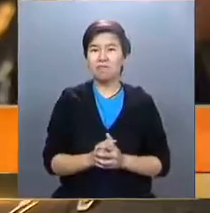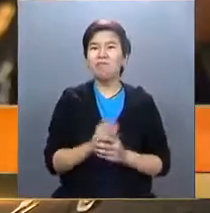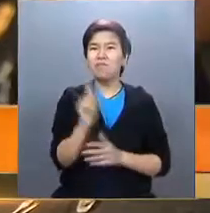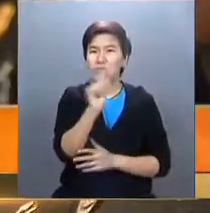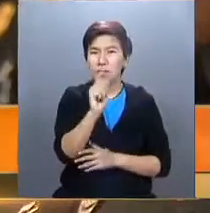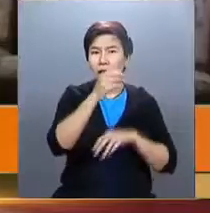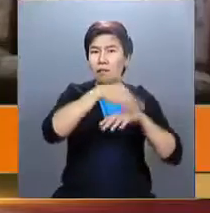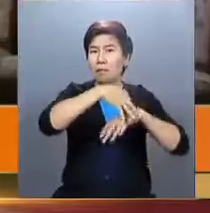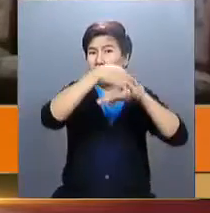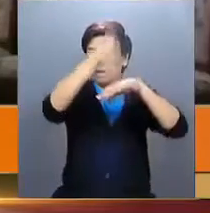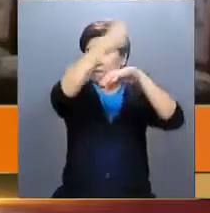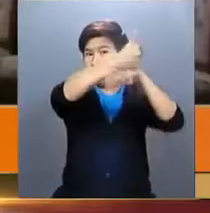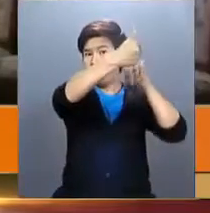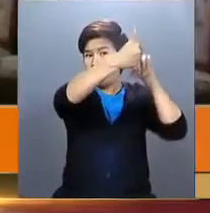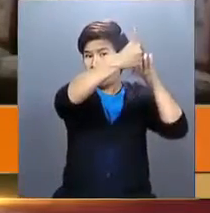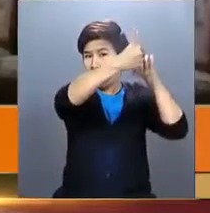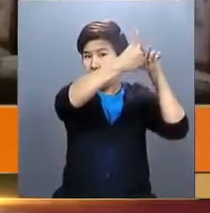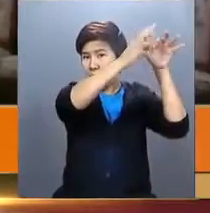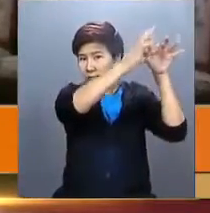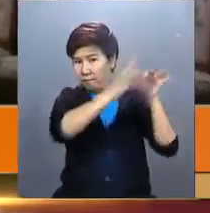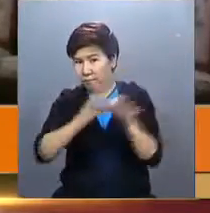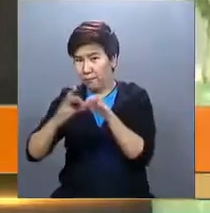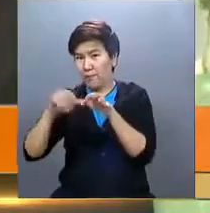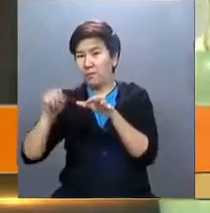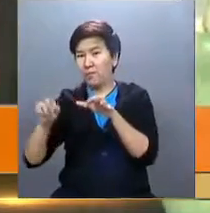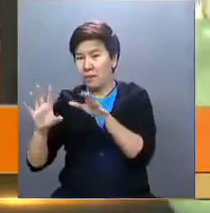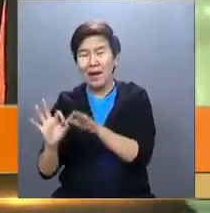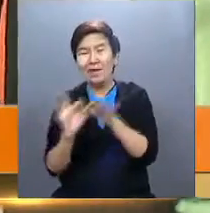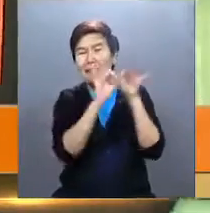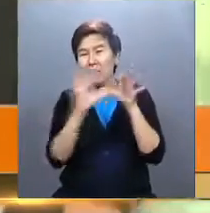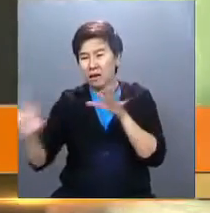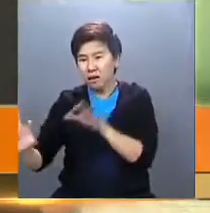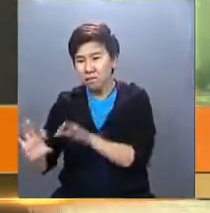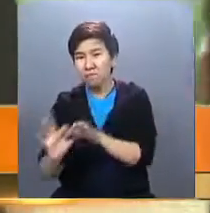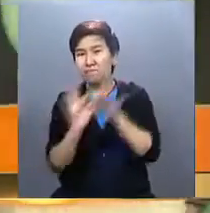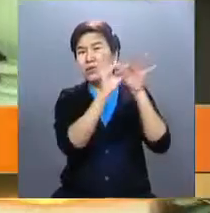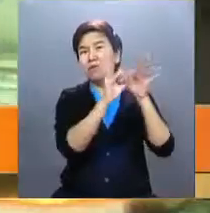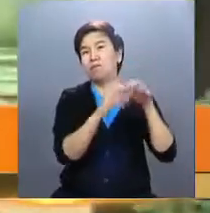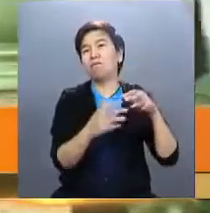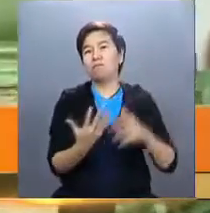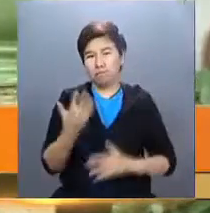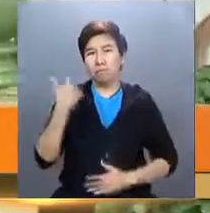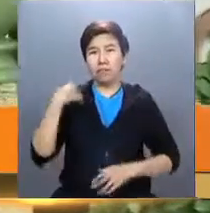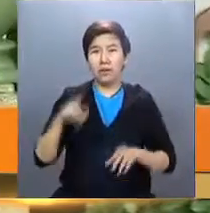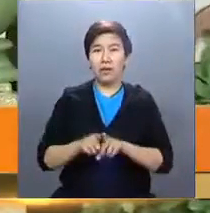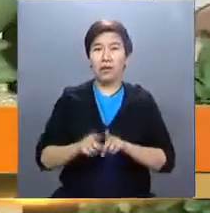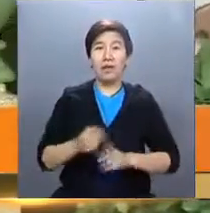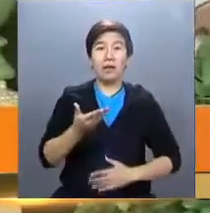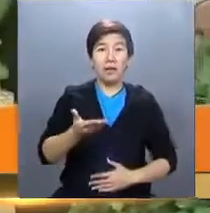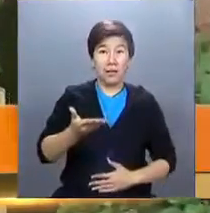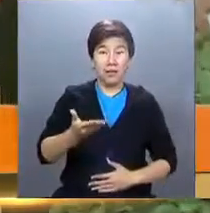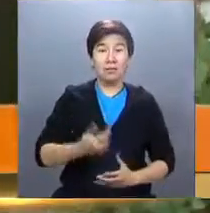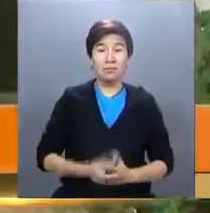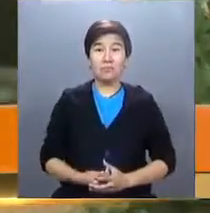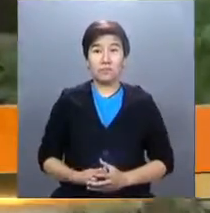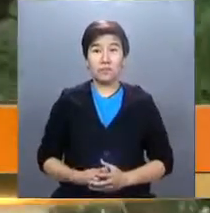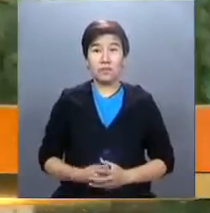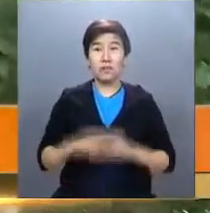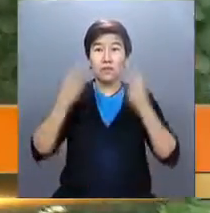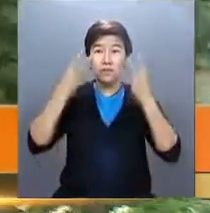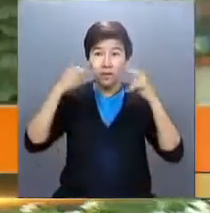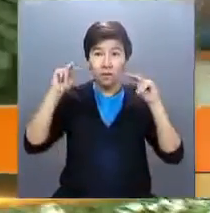การทหารบกมาโดยตลอดแม้พลเอกประยุทธ์จันทร์โอชาและพลเอกประวิตรวงษ์สุวรรณออกมาย้ำตรงกันถึงแนวทางการป